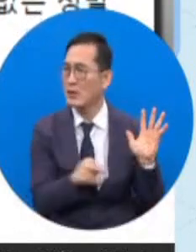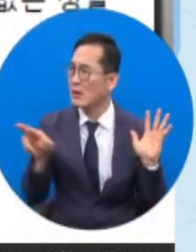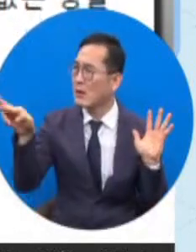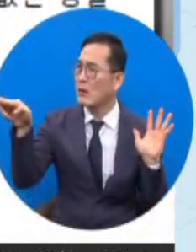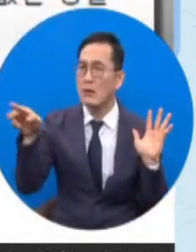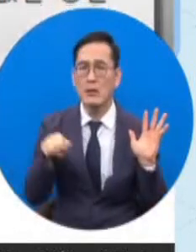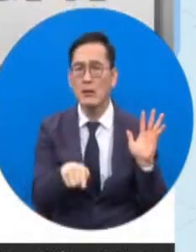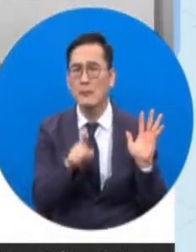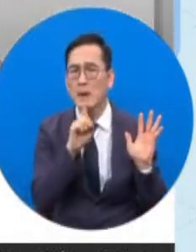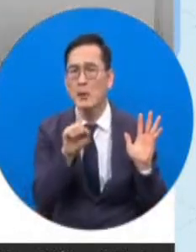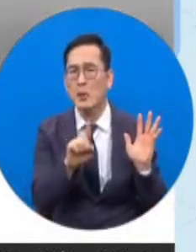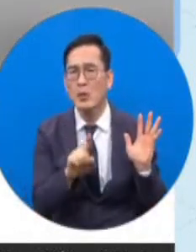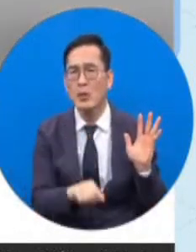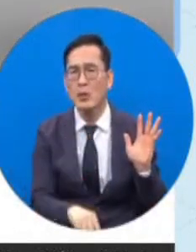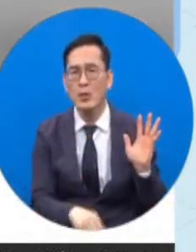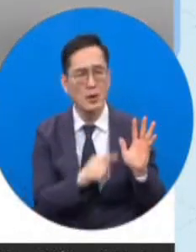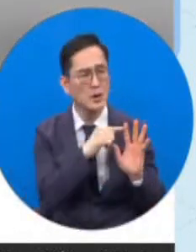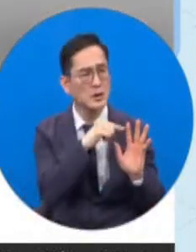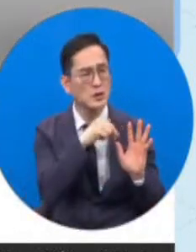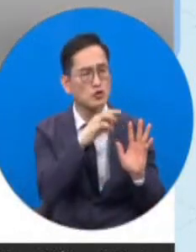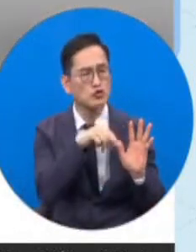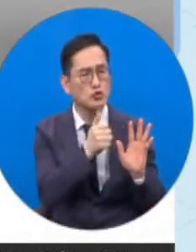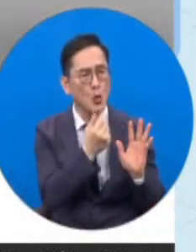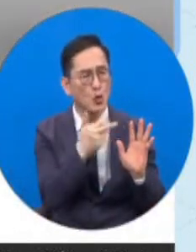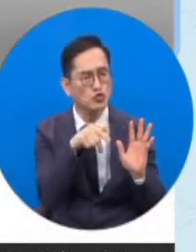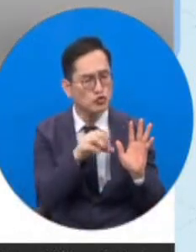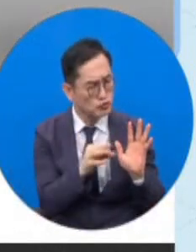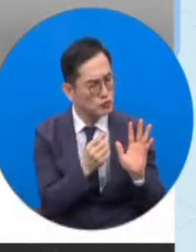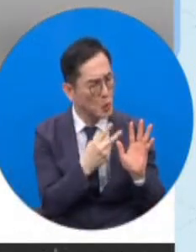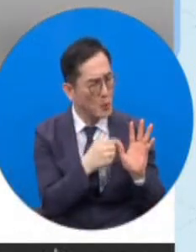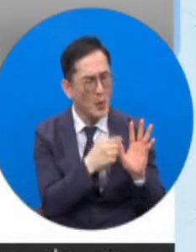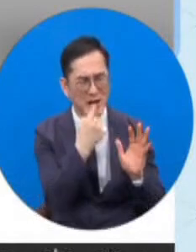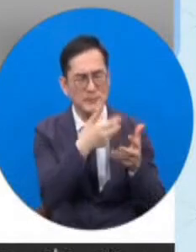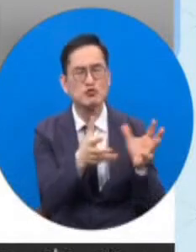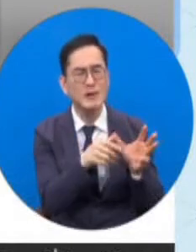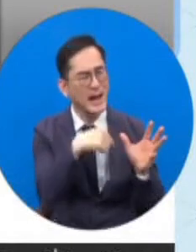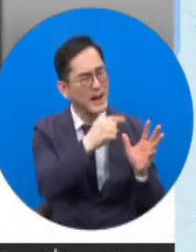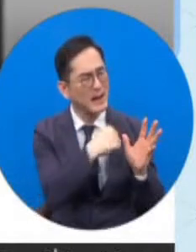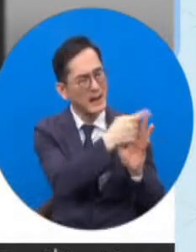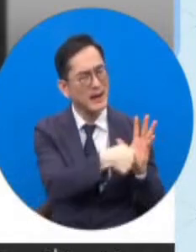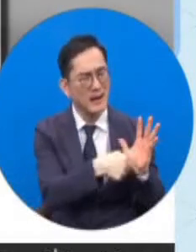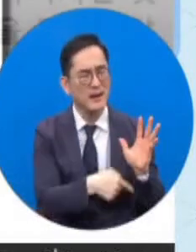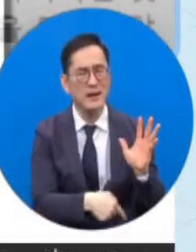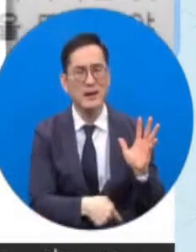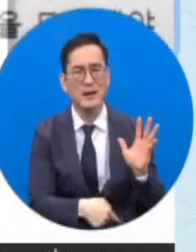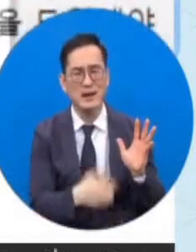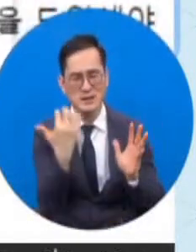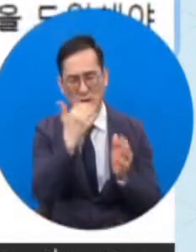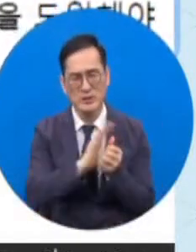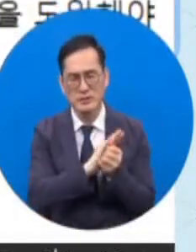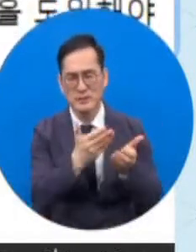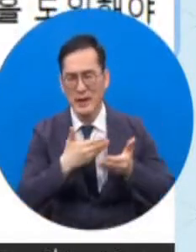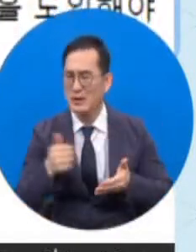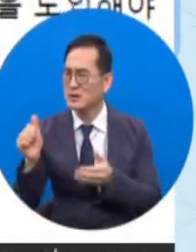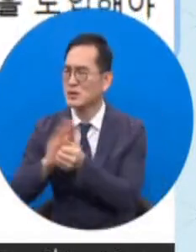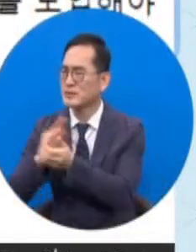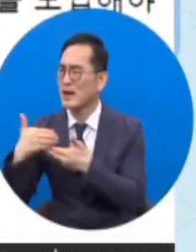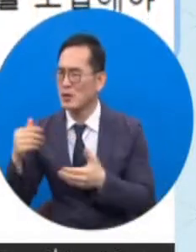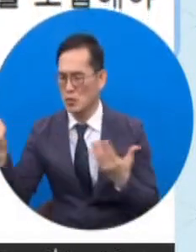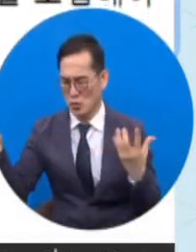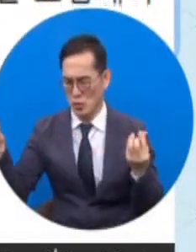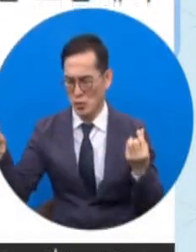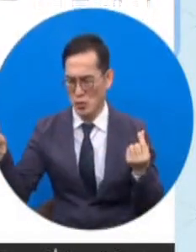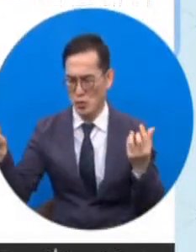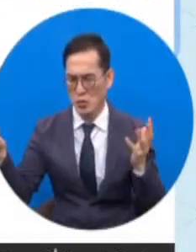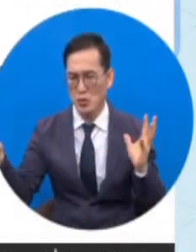비대위원장은 2분들도 징계할 겁니까 저는 그래서 아 본인들의 잘못에 대해서 국민들이 비판 하실때는 전